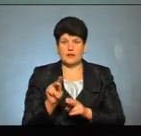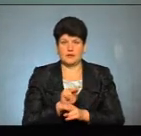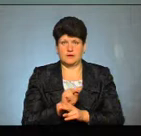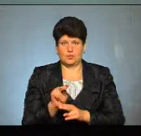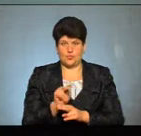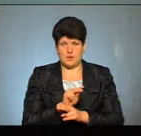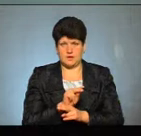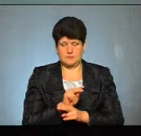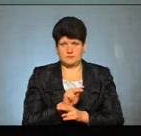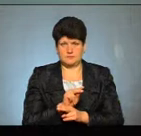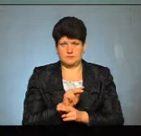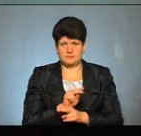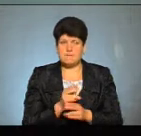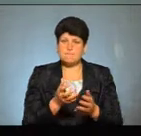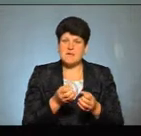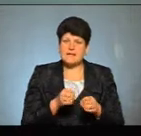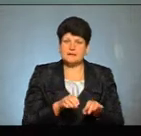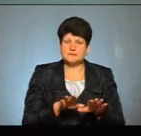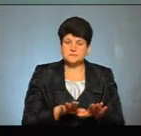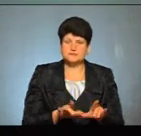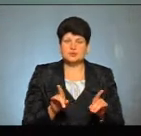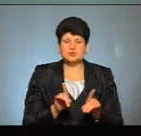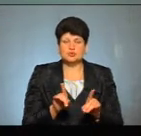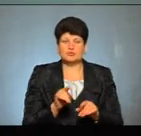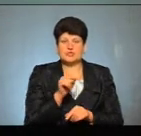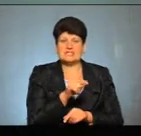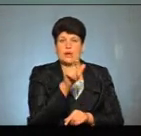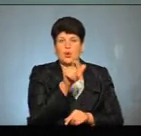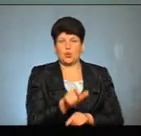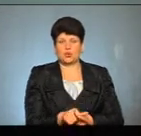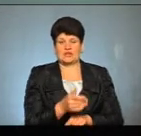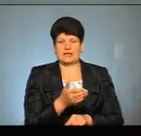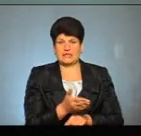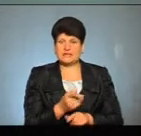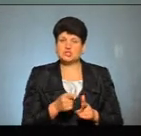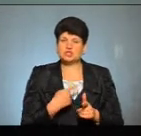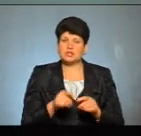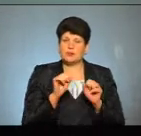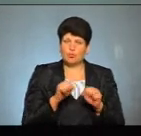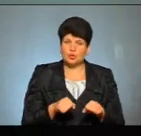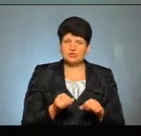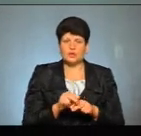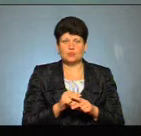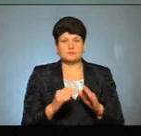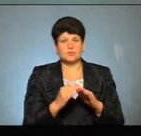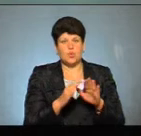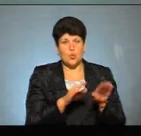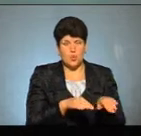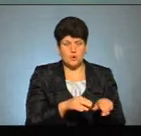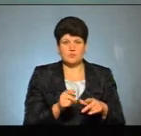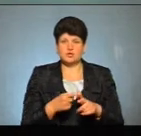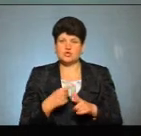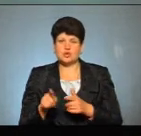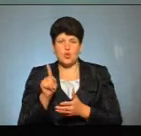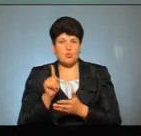лікування. Прийняти рішення стосовно цієї людини, чи можна її лікувати амбулаторно, чи вона